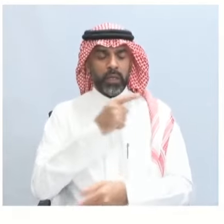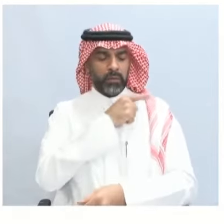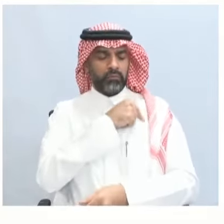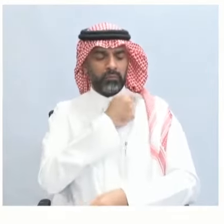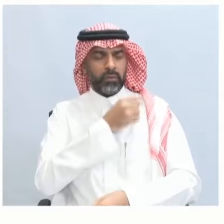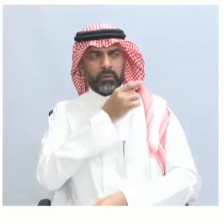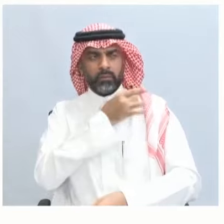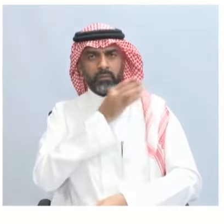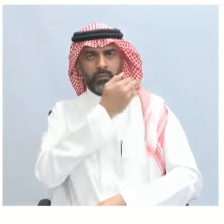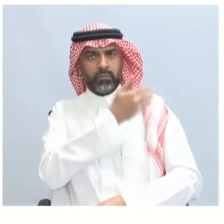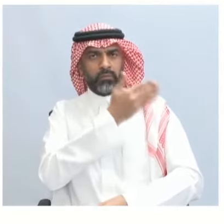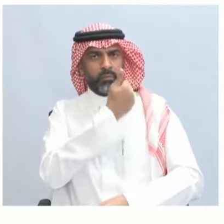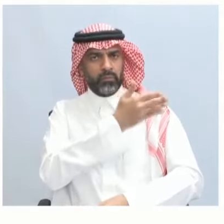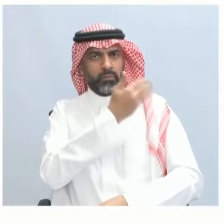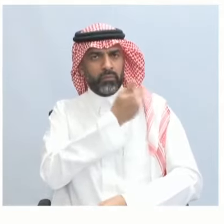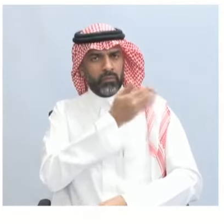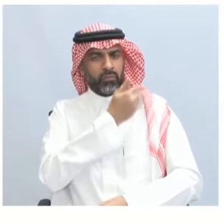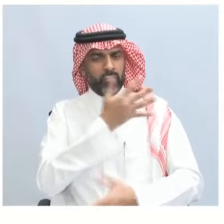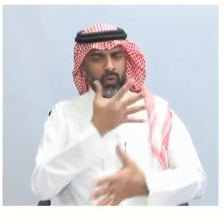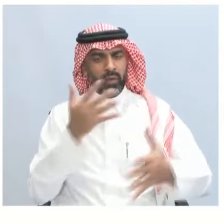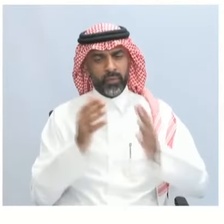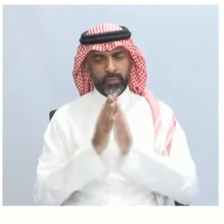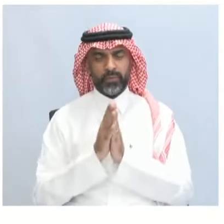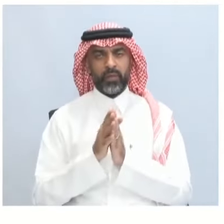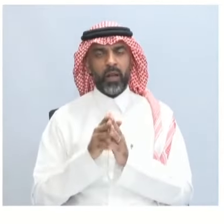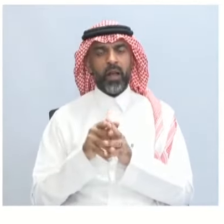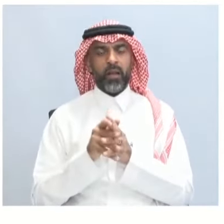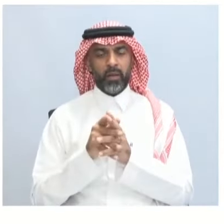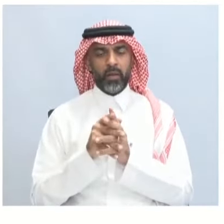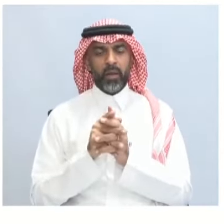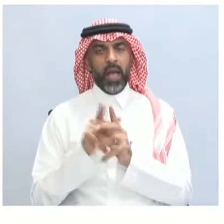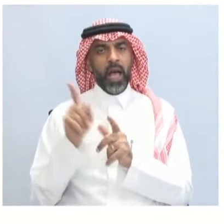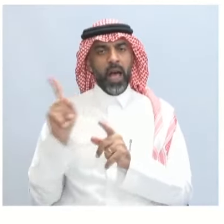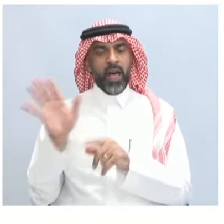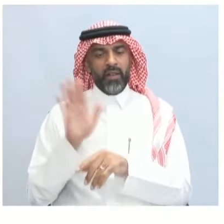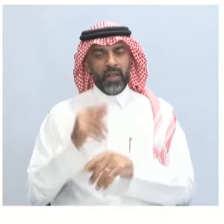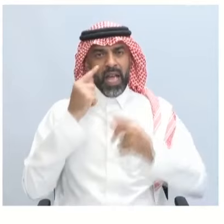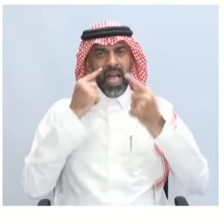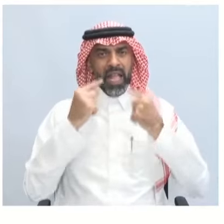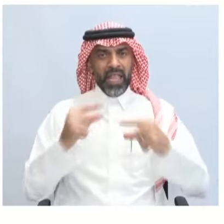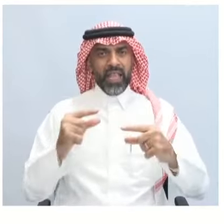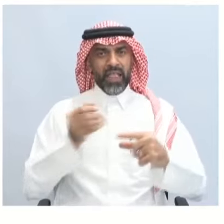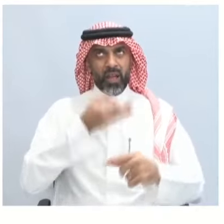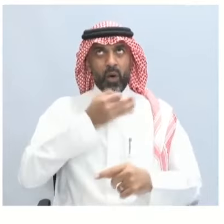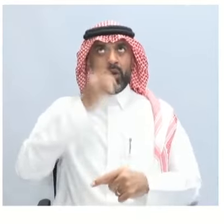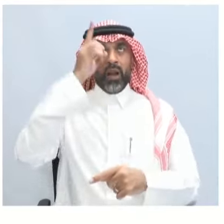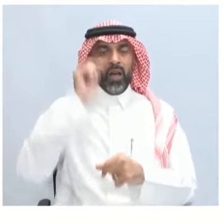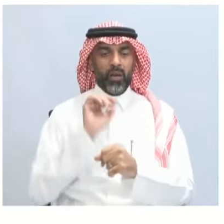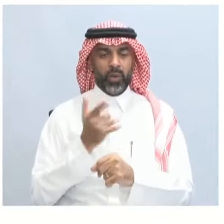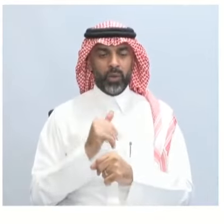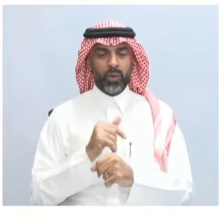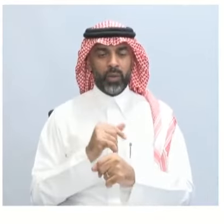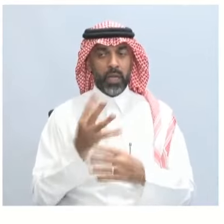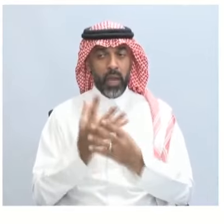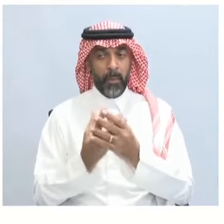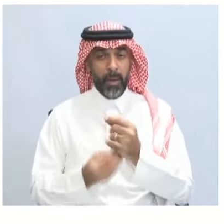السيئات التوحيد يكفر السيئات وهذا وهذا كما قال جاء في الحديث القدسي يا ابن ادم انك